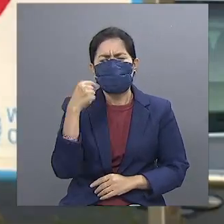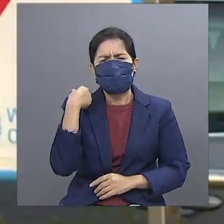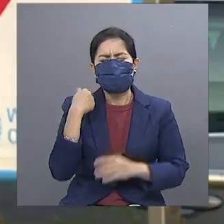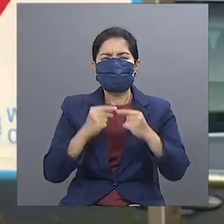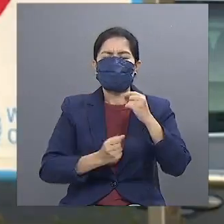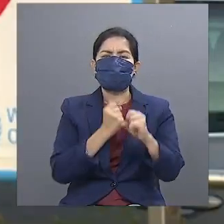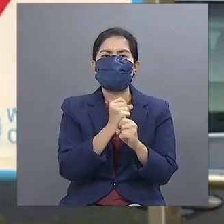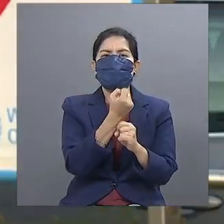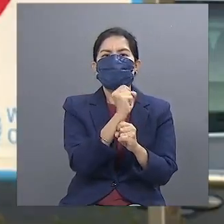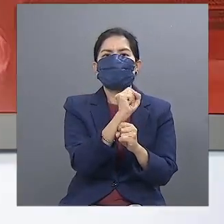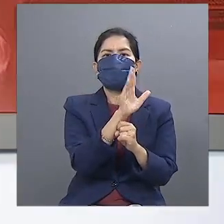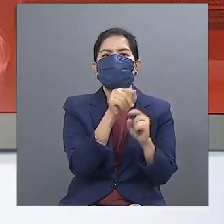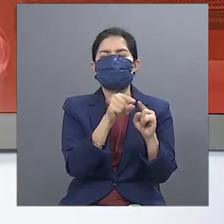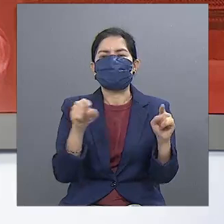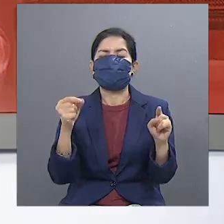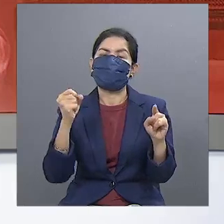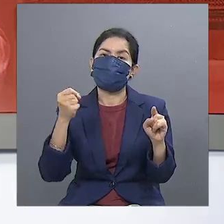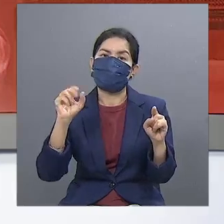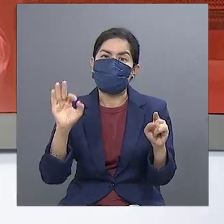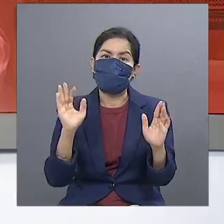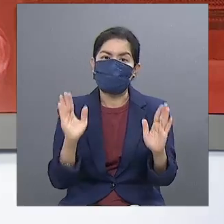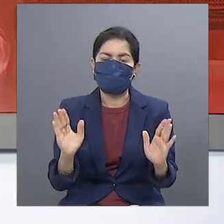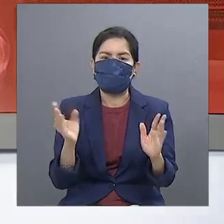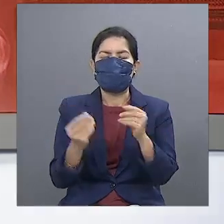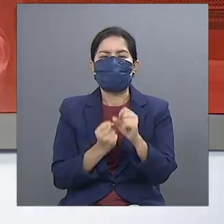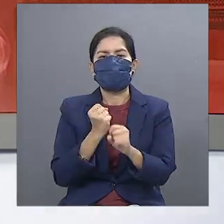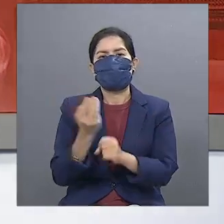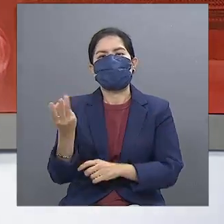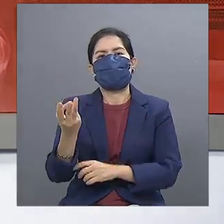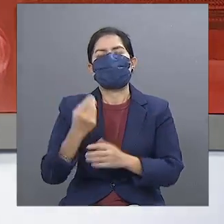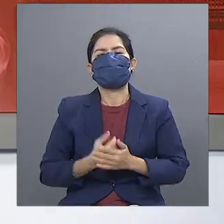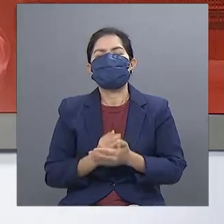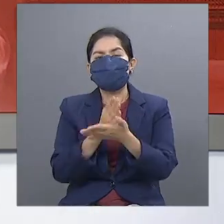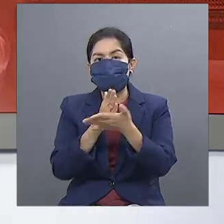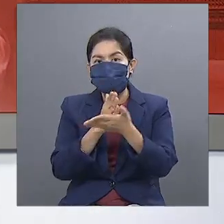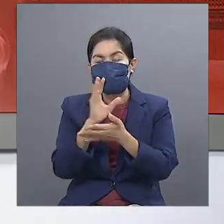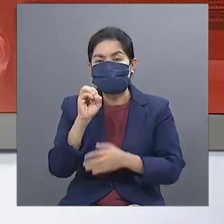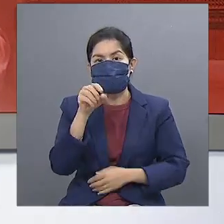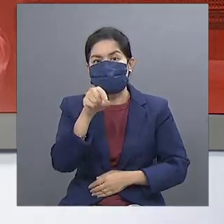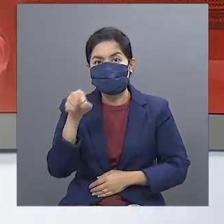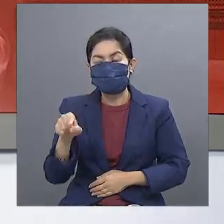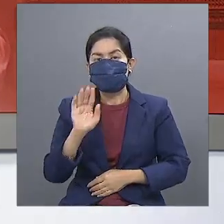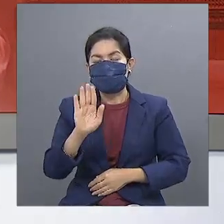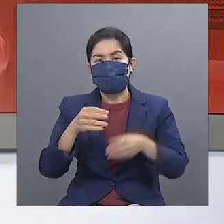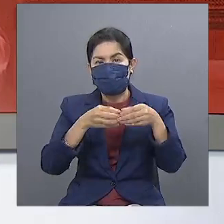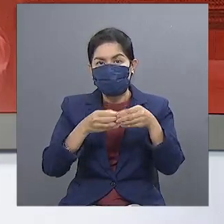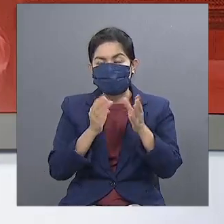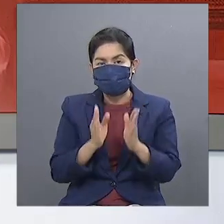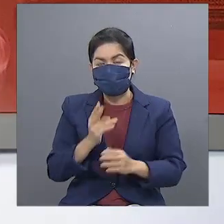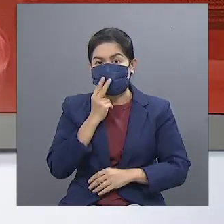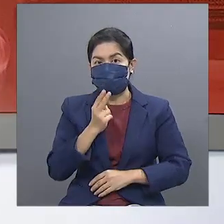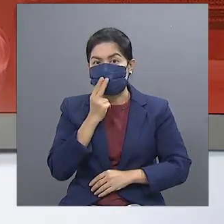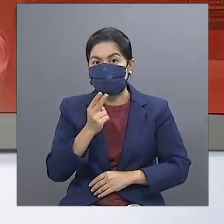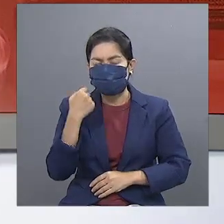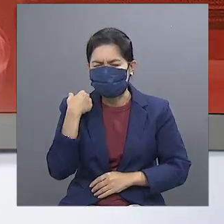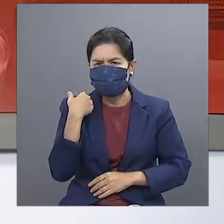องค่ะนอกจากนี้นะคะยังพบว่ากว่าครึ่งหนึ่งของนักสูบในปัจจุบันเนี่ยเรามีพฤติกรรมนี้ตั้งแต่ก่อนอายุ18